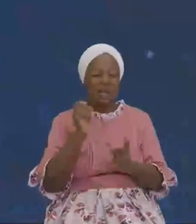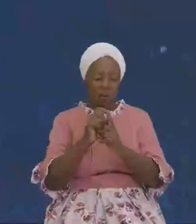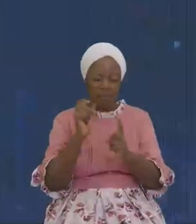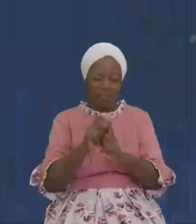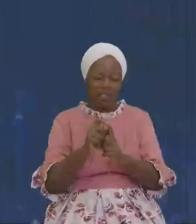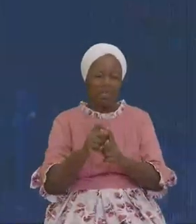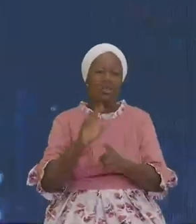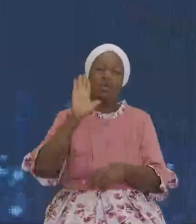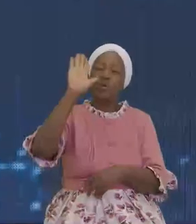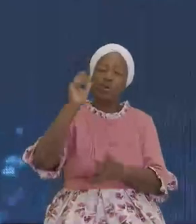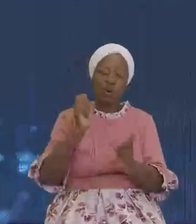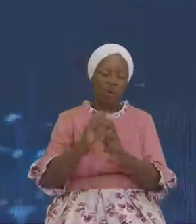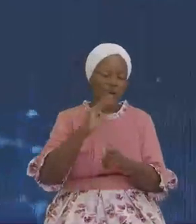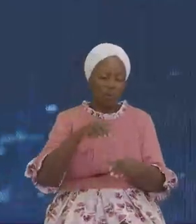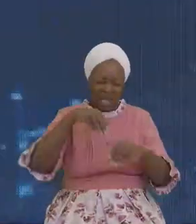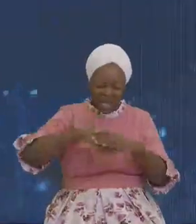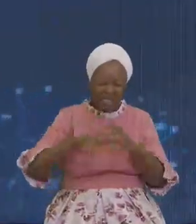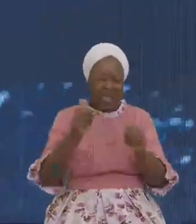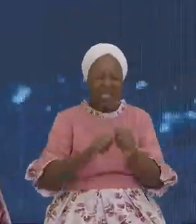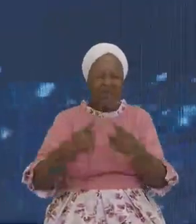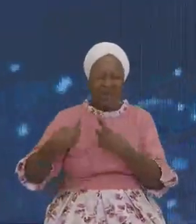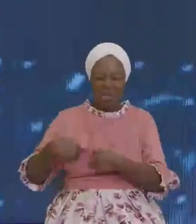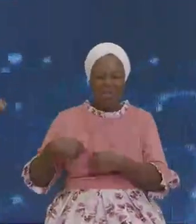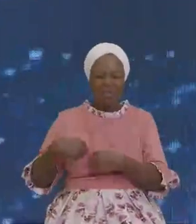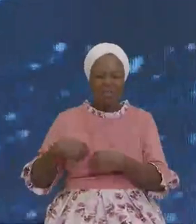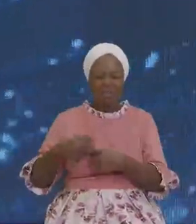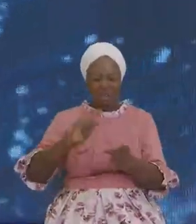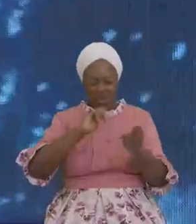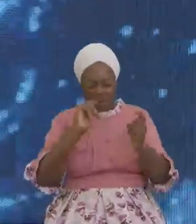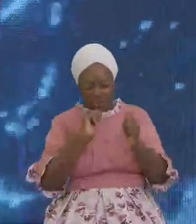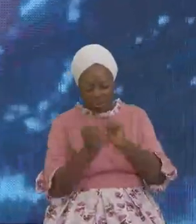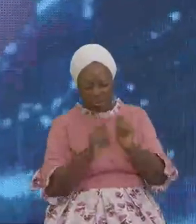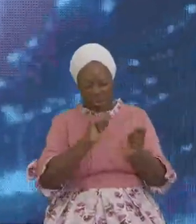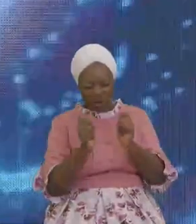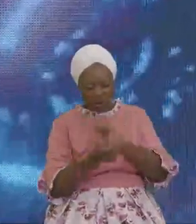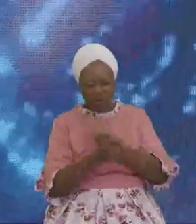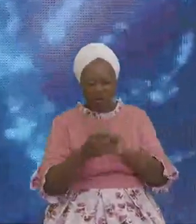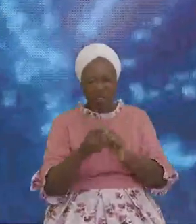Je prie qu'au cours du message, que la parole entre dans chaque cœur,